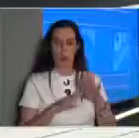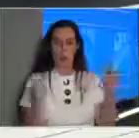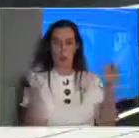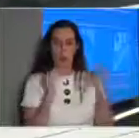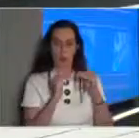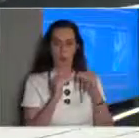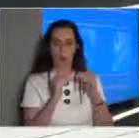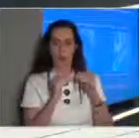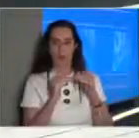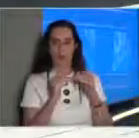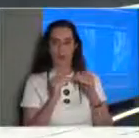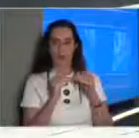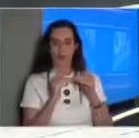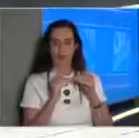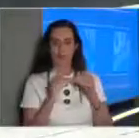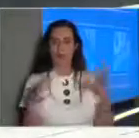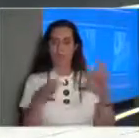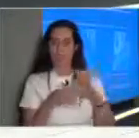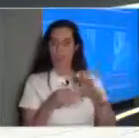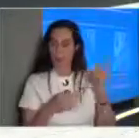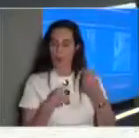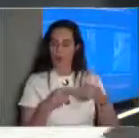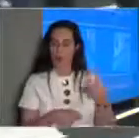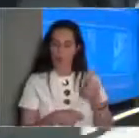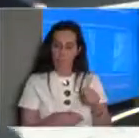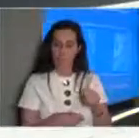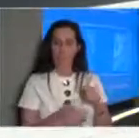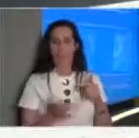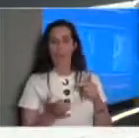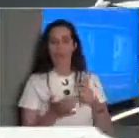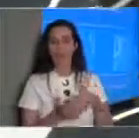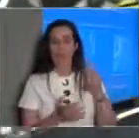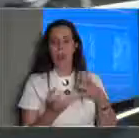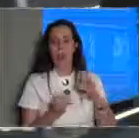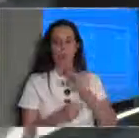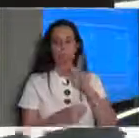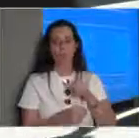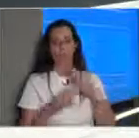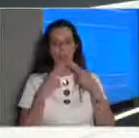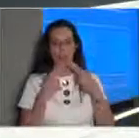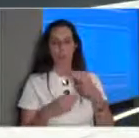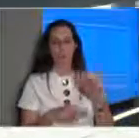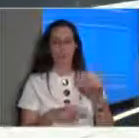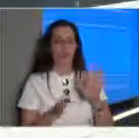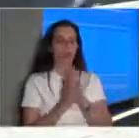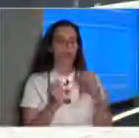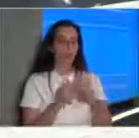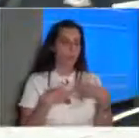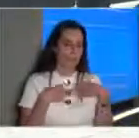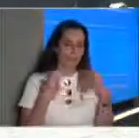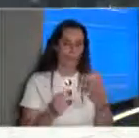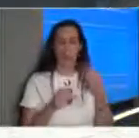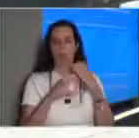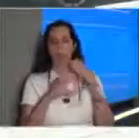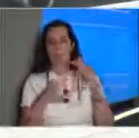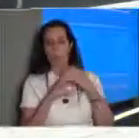ראויה ושיחברו כל חברי הכנסת, כי יש הרבה בעיות שצריך לפתור, סוגיית הבריאות, סוגיית